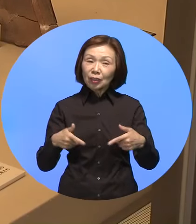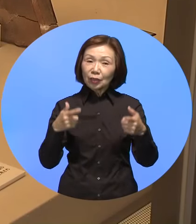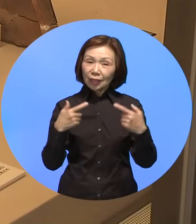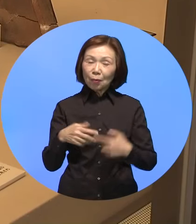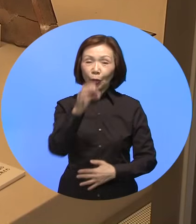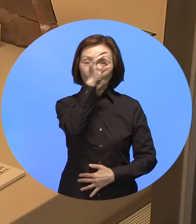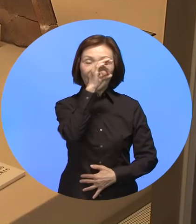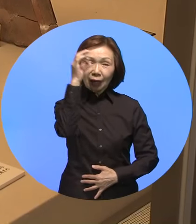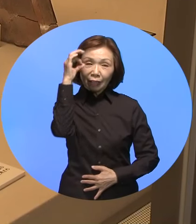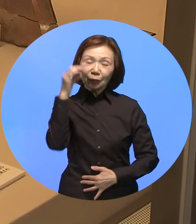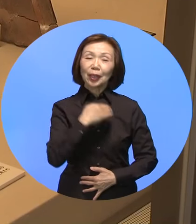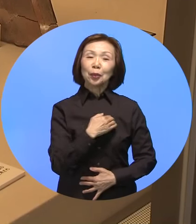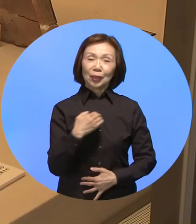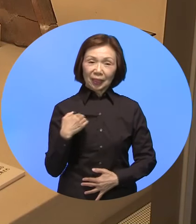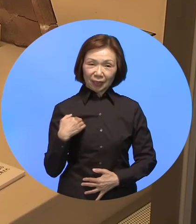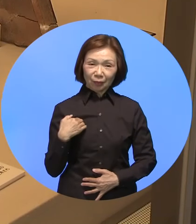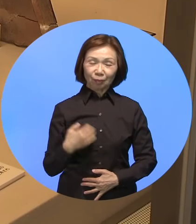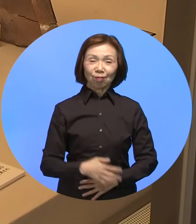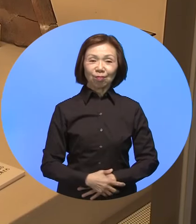できるんです